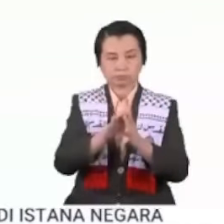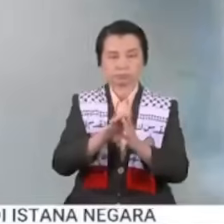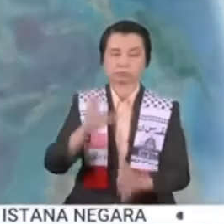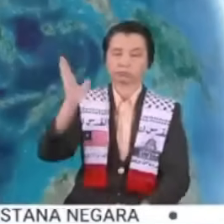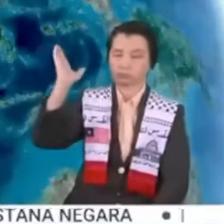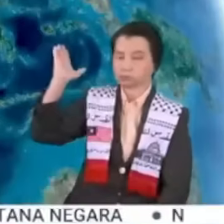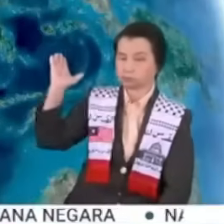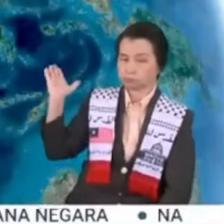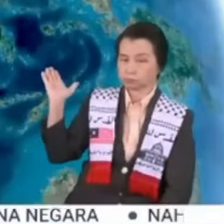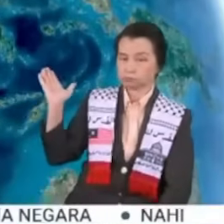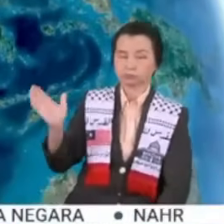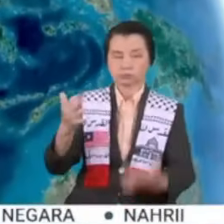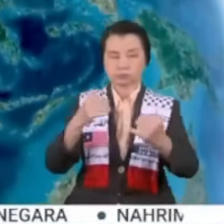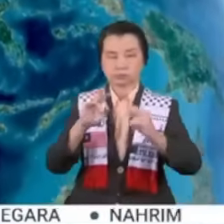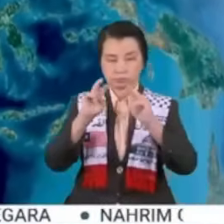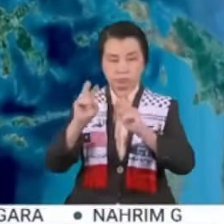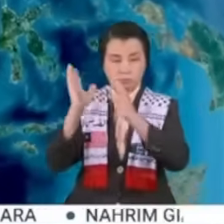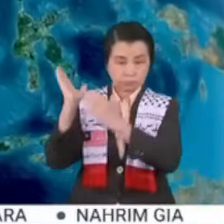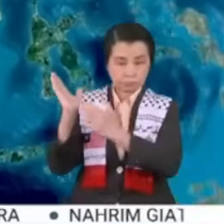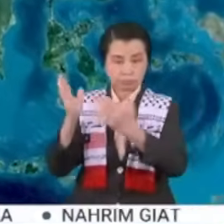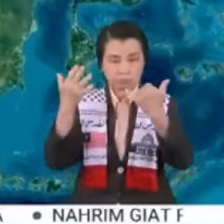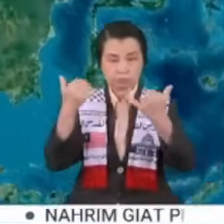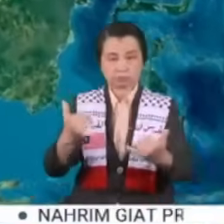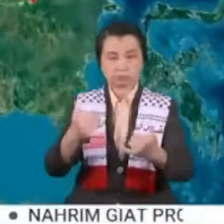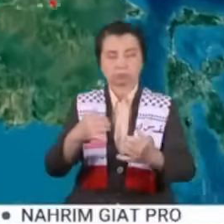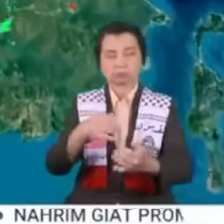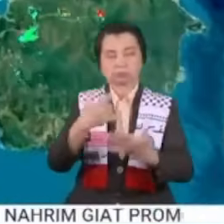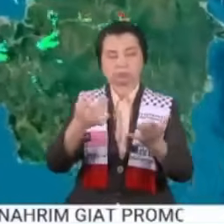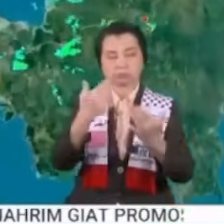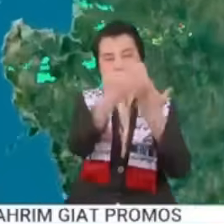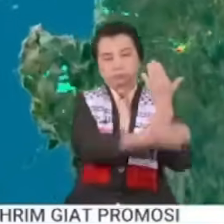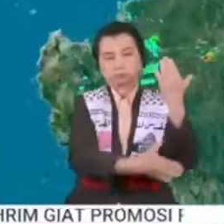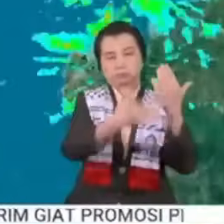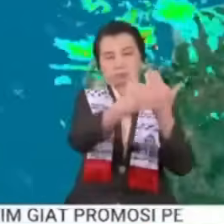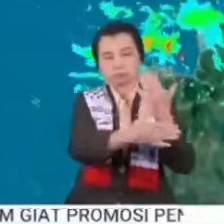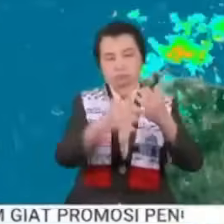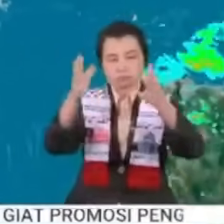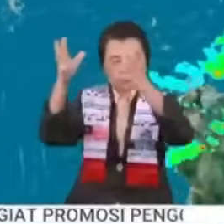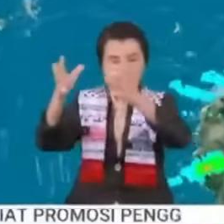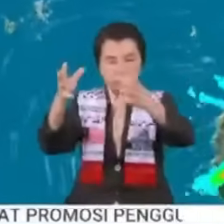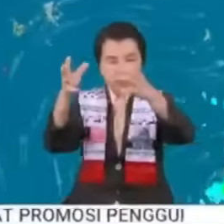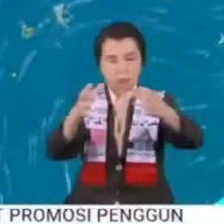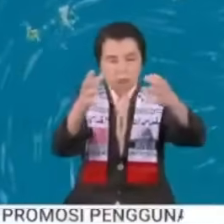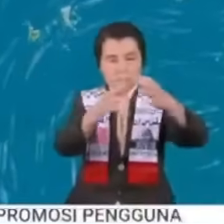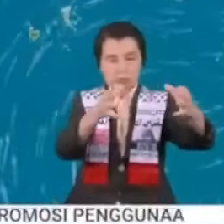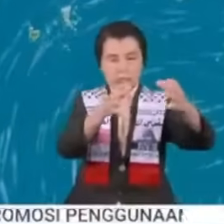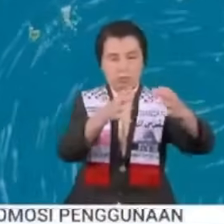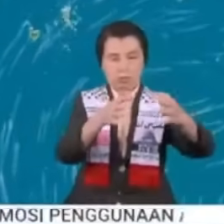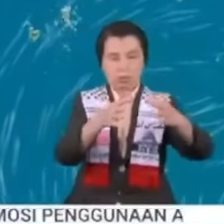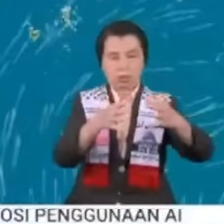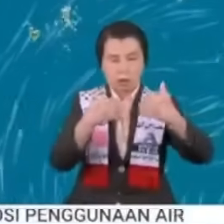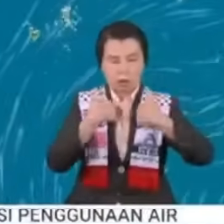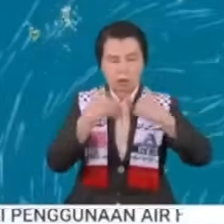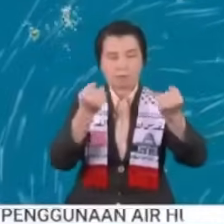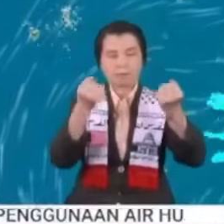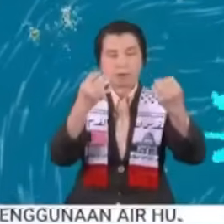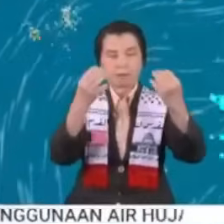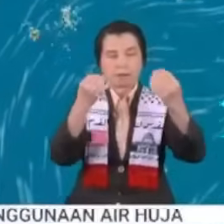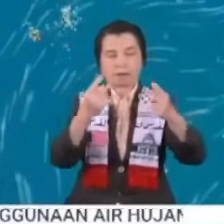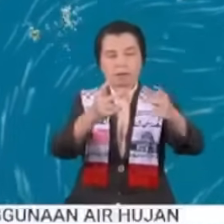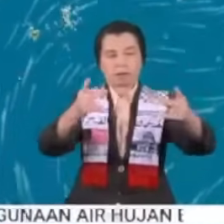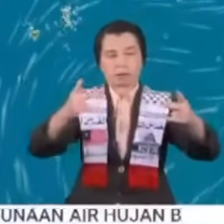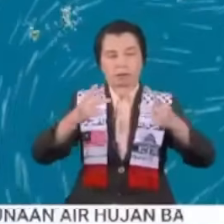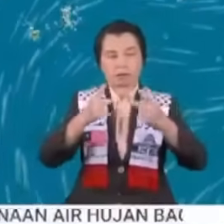Radar semasa dapat diperhatikan pada ketika ini di sekitar Semenanjung Malaysia kelompok awan hujan kini dapat diperhatikan sedang berlaku di kebanyakan